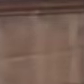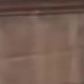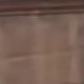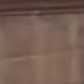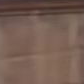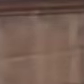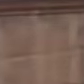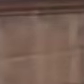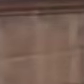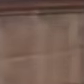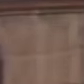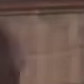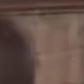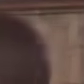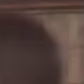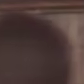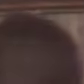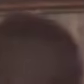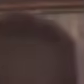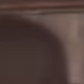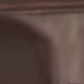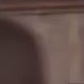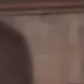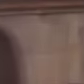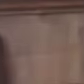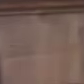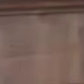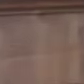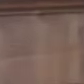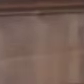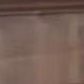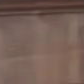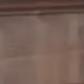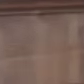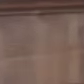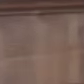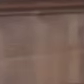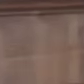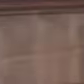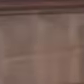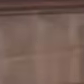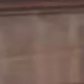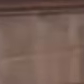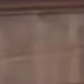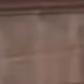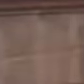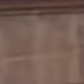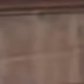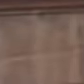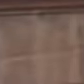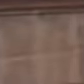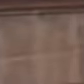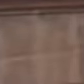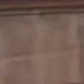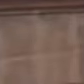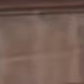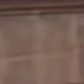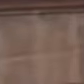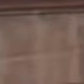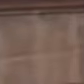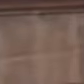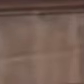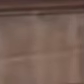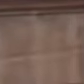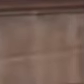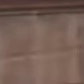phansi Mengazi ukuthi la kuzobe kunendawo nje yamabutho. Ala, hayi kuze kusuka amabutho